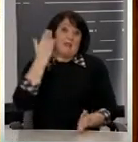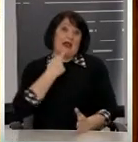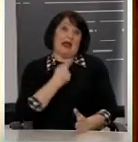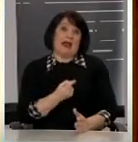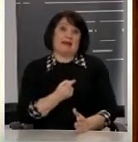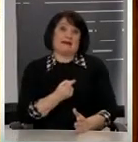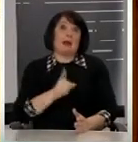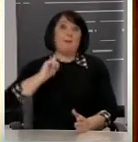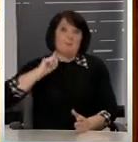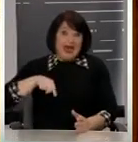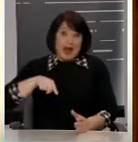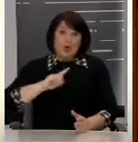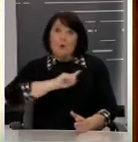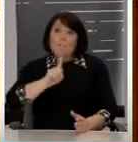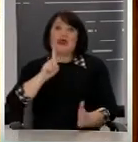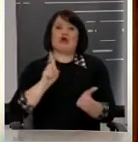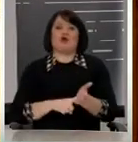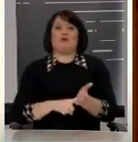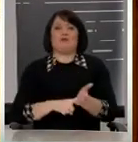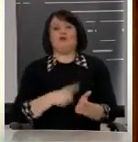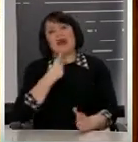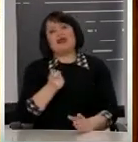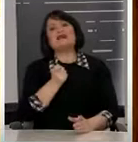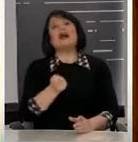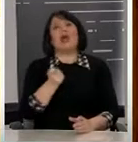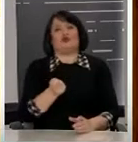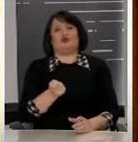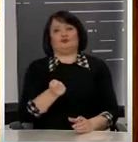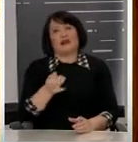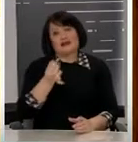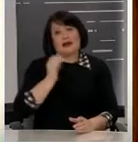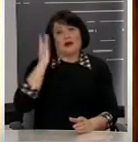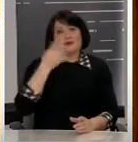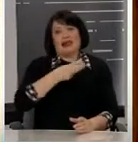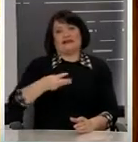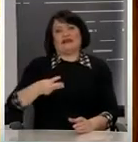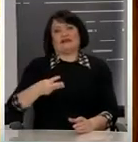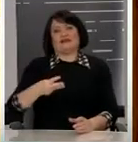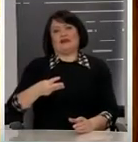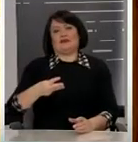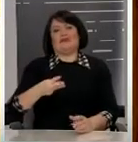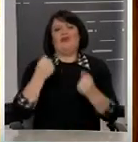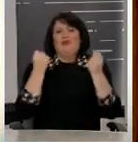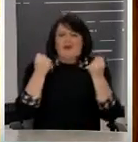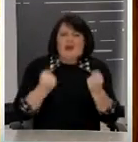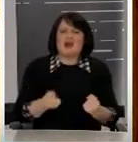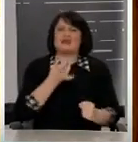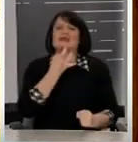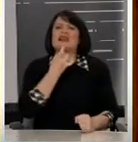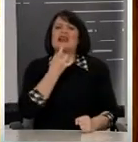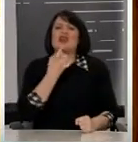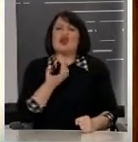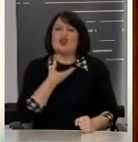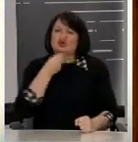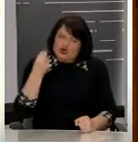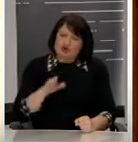λέγατε και τις δύο λέξεις, και παράνομου και μη νόμιμου, ενός παράνομου λοιπόν, μη νόμιμου, επαχθούς, επονίδιστου,